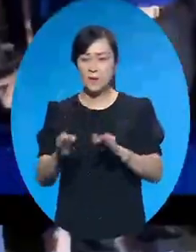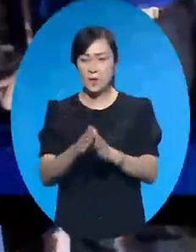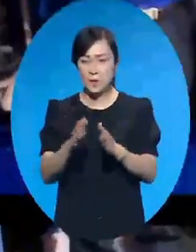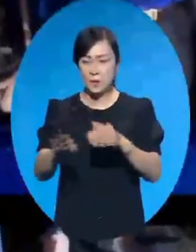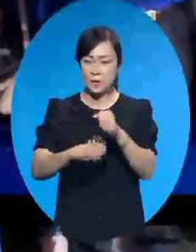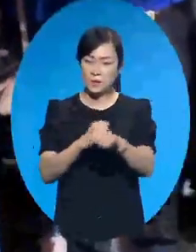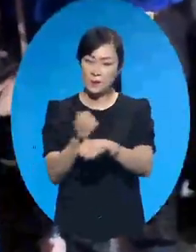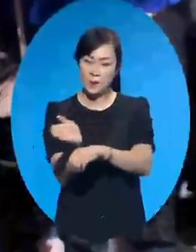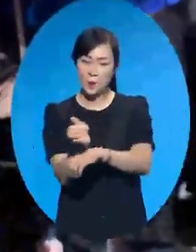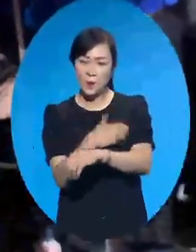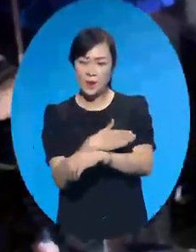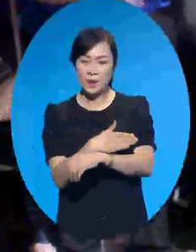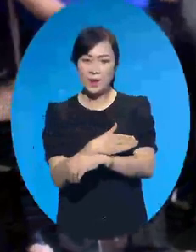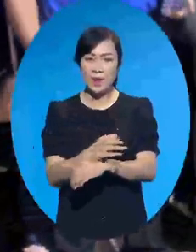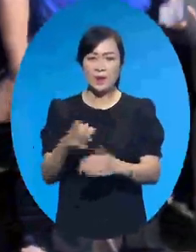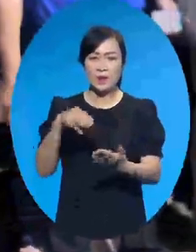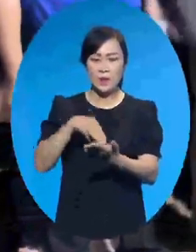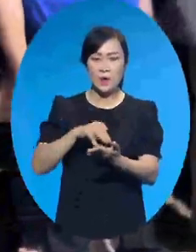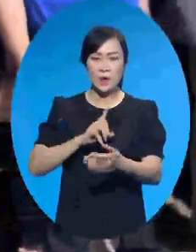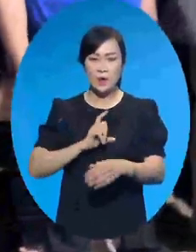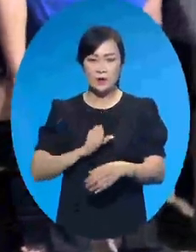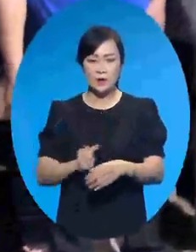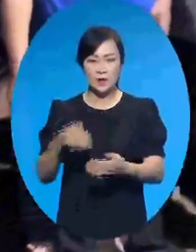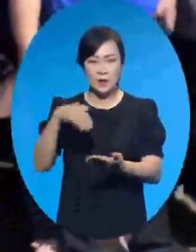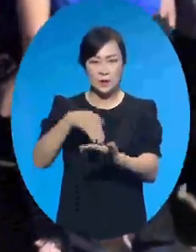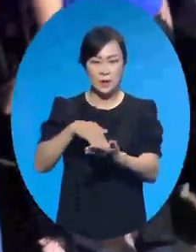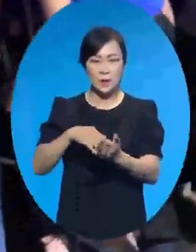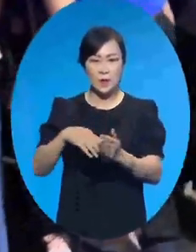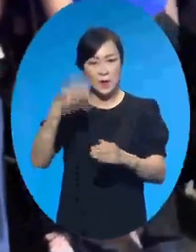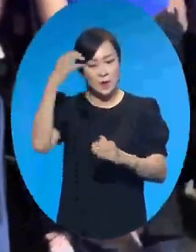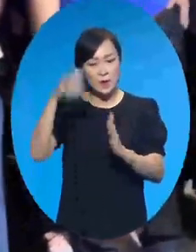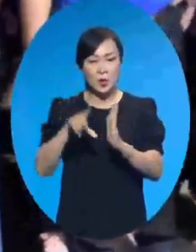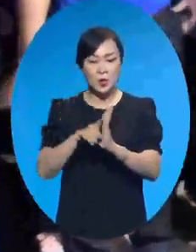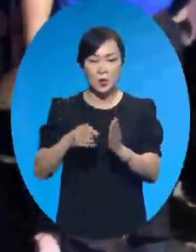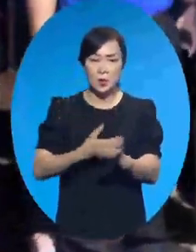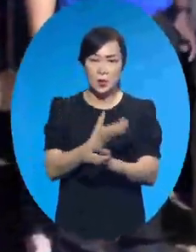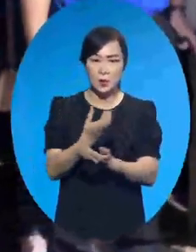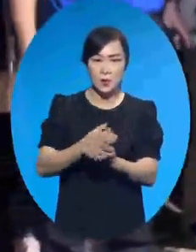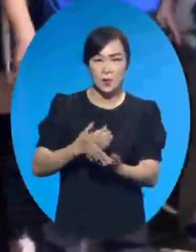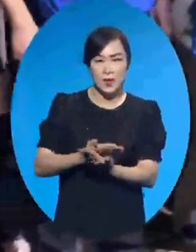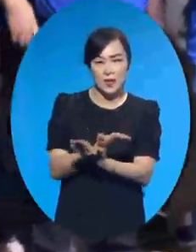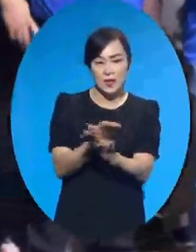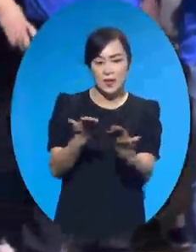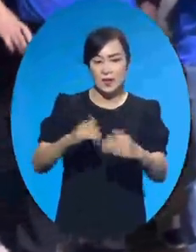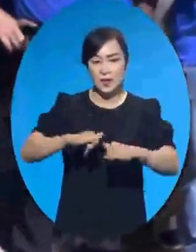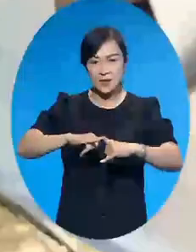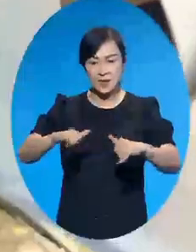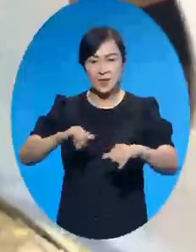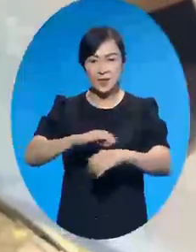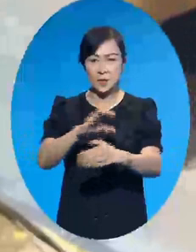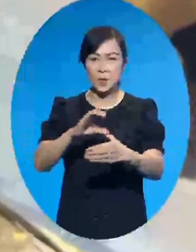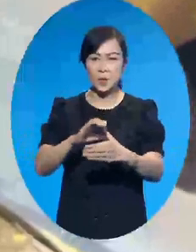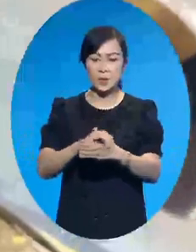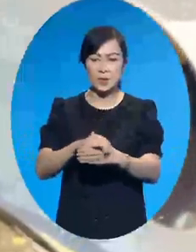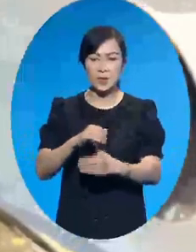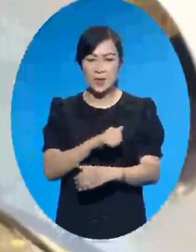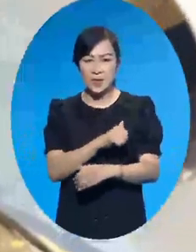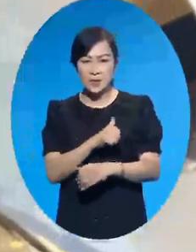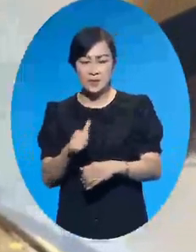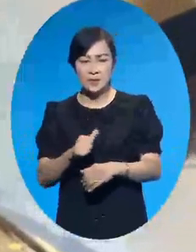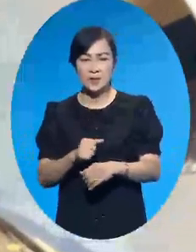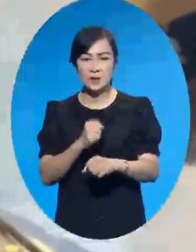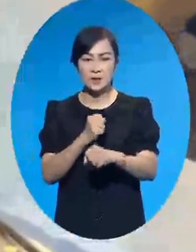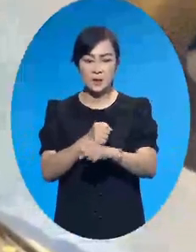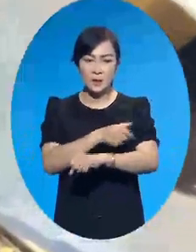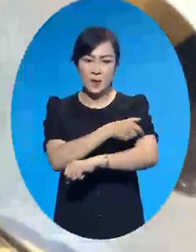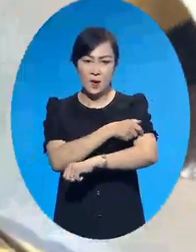năm qua. Đây không chỉ là cơ hội để các luật sư củng cố kiến thức pháp lý cho cộng đồng mà còn thể hiện sức trẻ và tinh thần đoàn kết của những người làm công việc